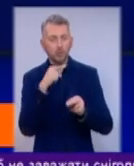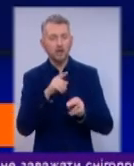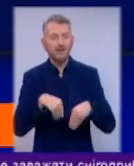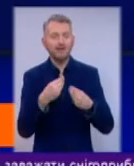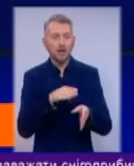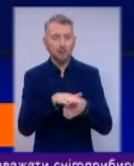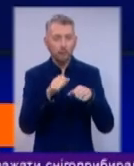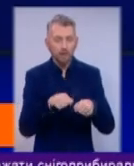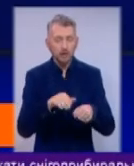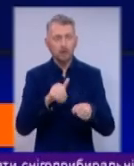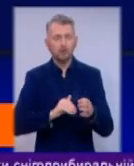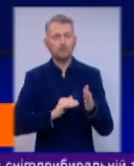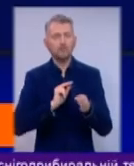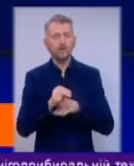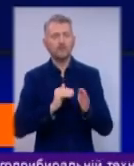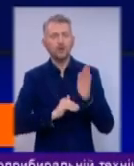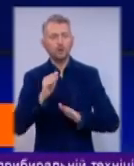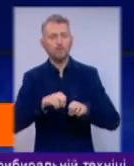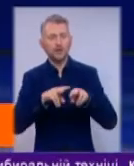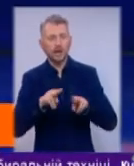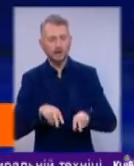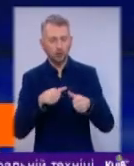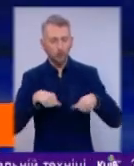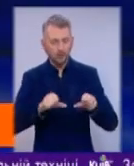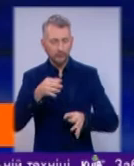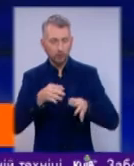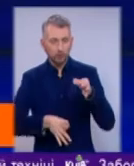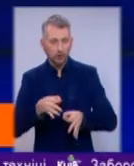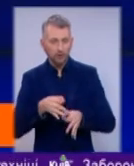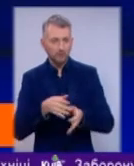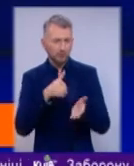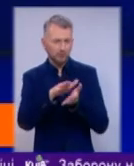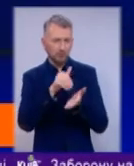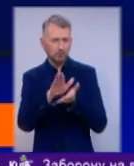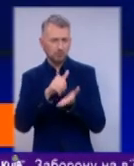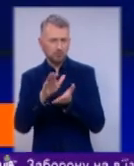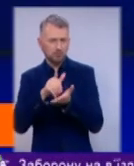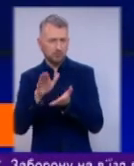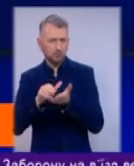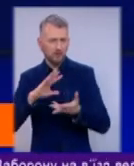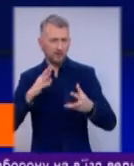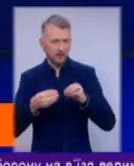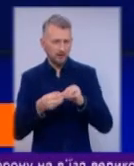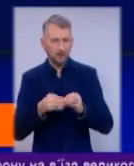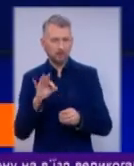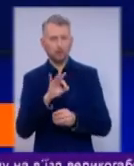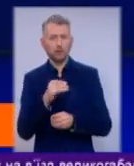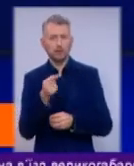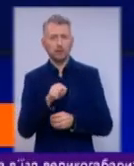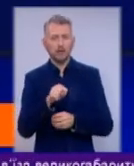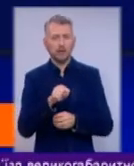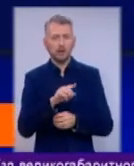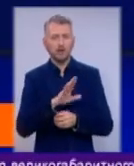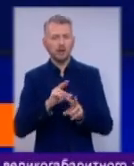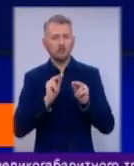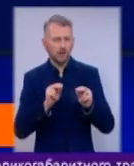потім через Вищу кваліфікаційну комісію суддів брали просто-напросто і відкидали ці всі негативні висновки ГРД стосовно тих недоброчесних кандидатів,